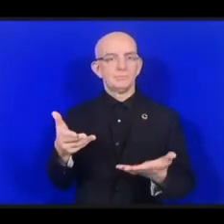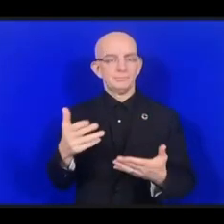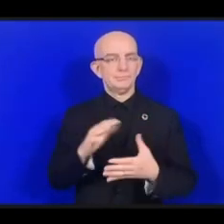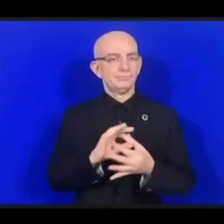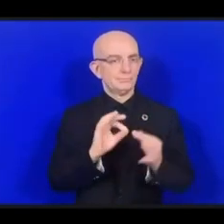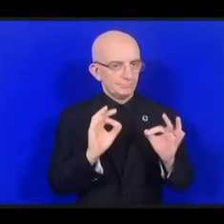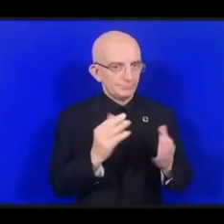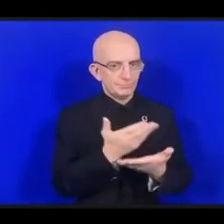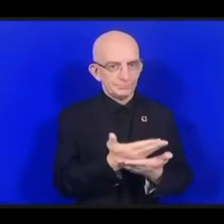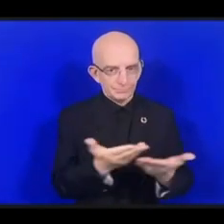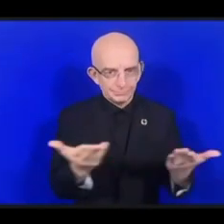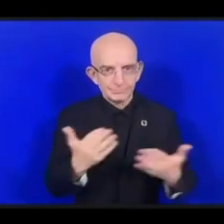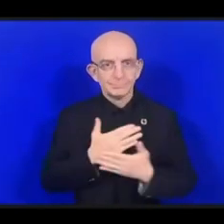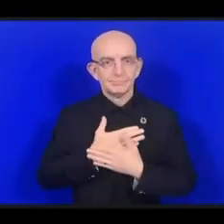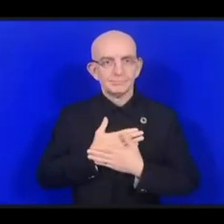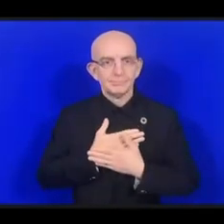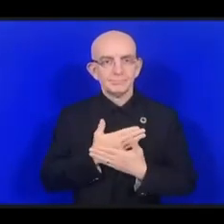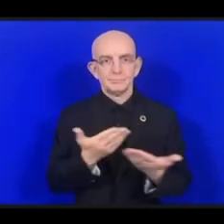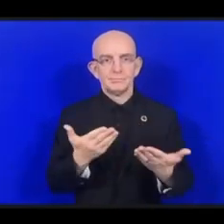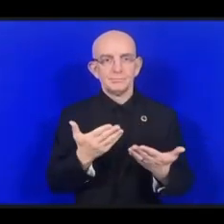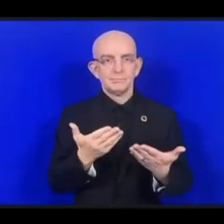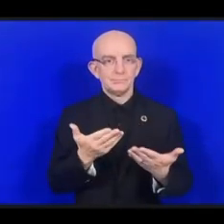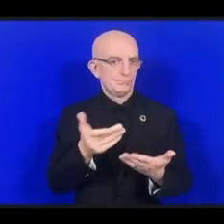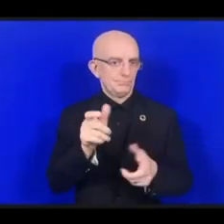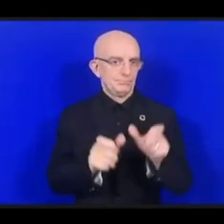各位女性代表、青年代表、